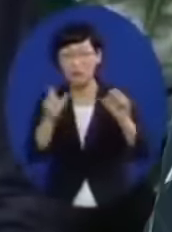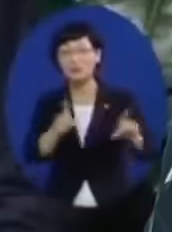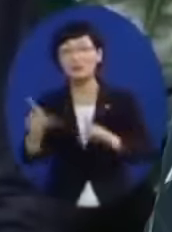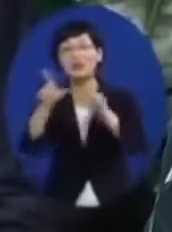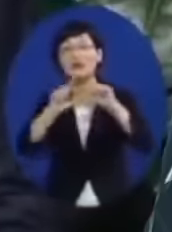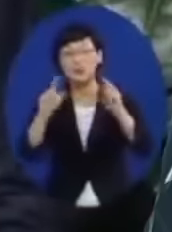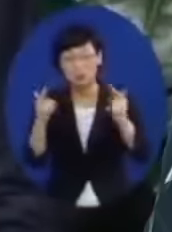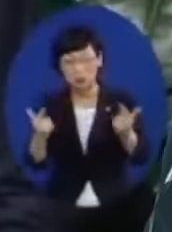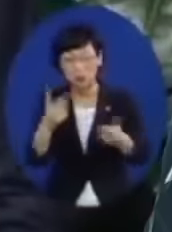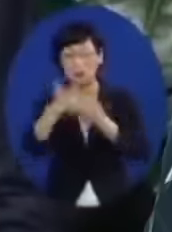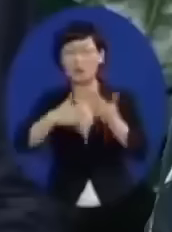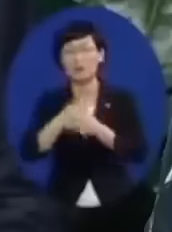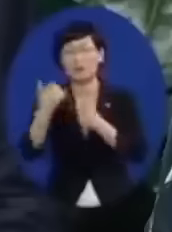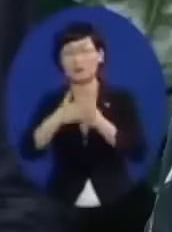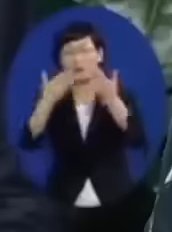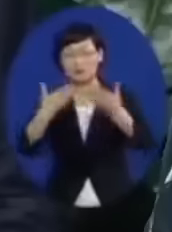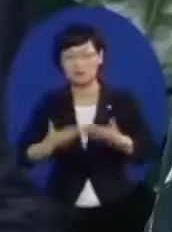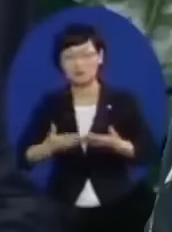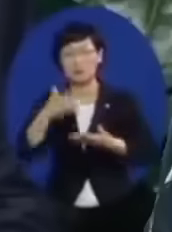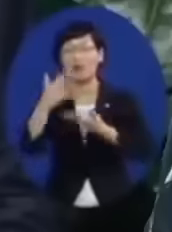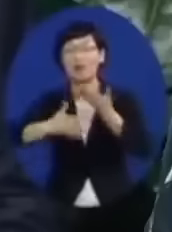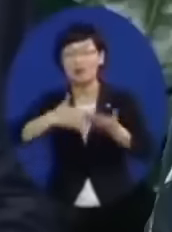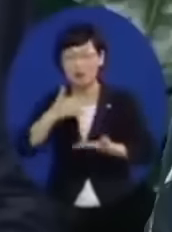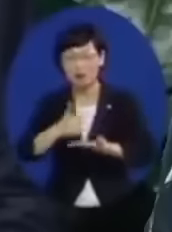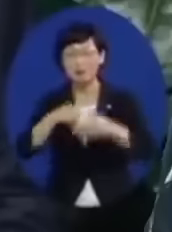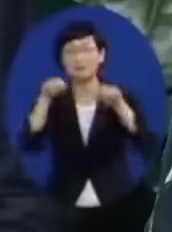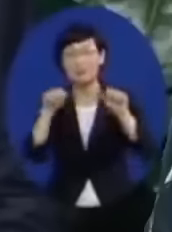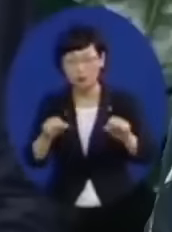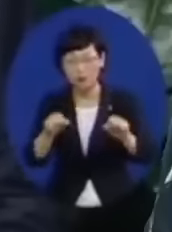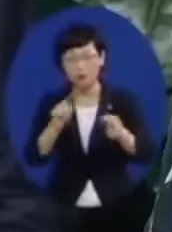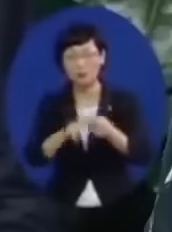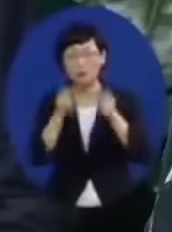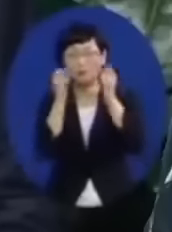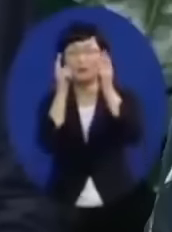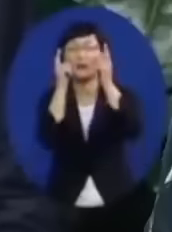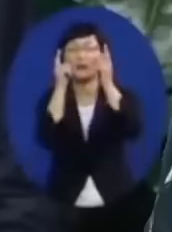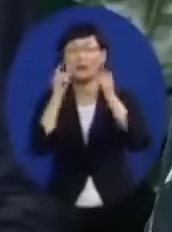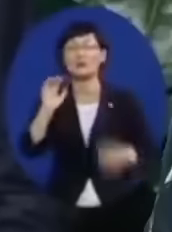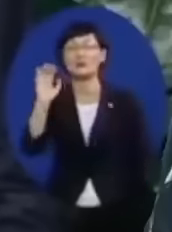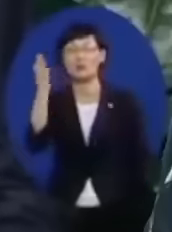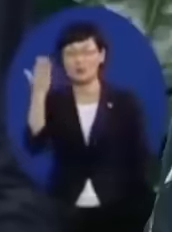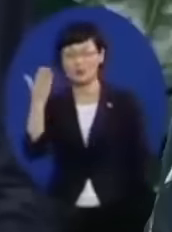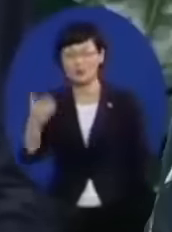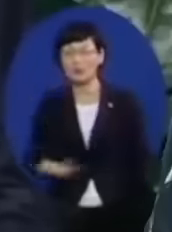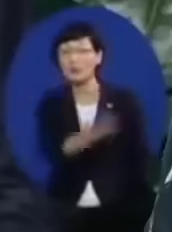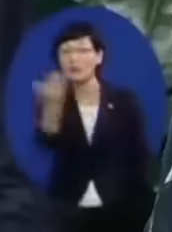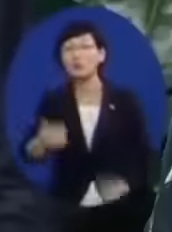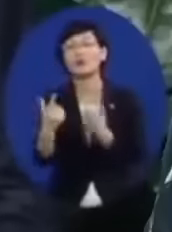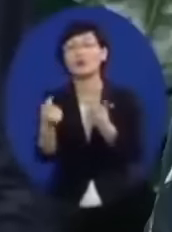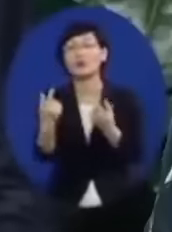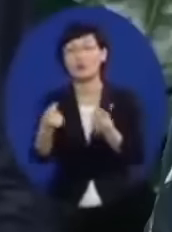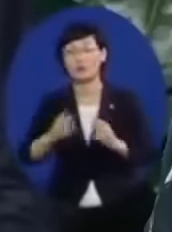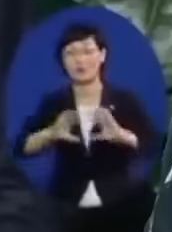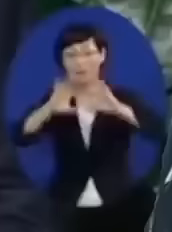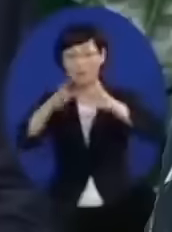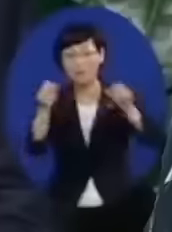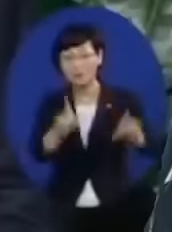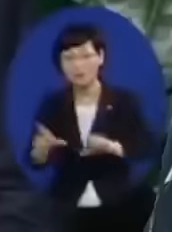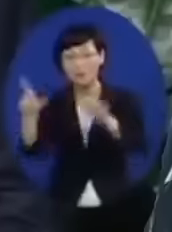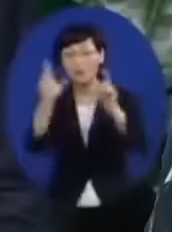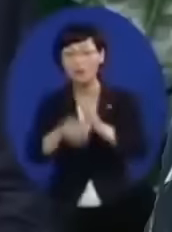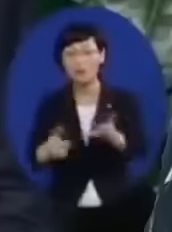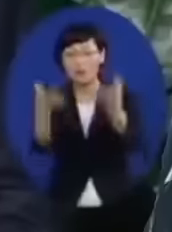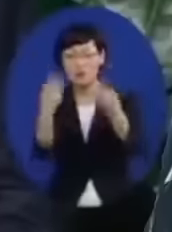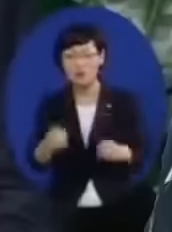사람을 돌보는 하나님이 계시는구나 하는 것을 깨달을 수 있었습니다. 여러분, 우리도 이 세상에 살면서